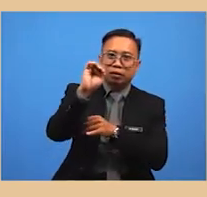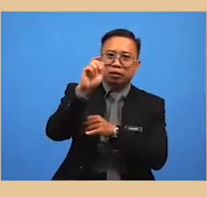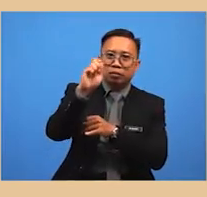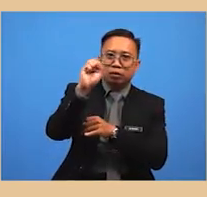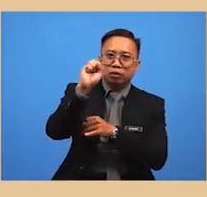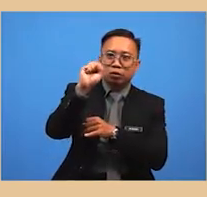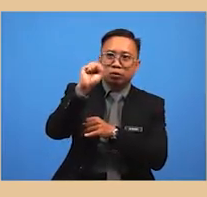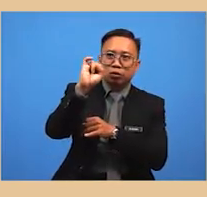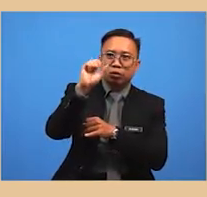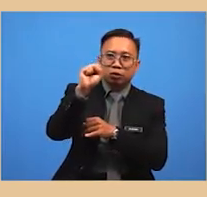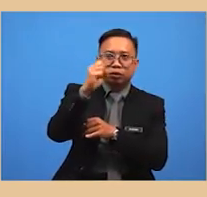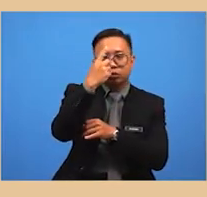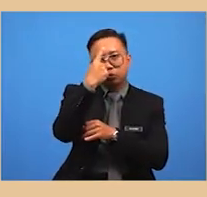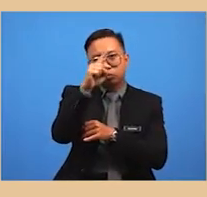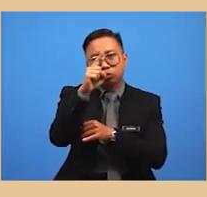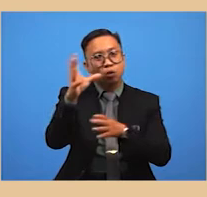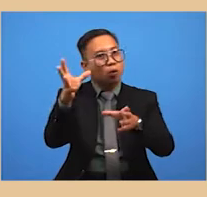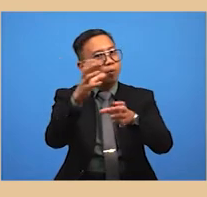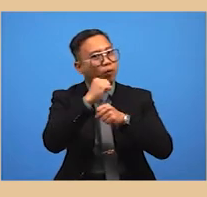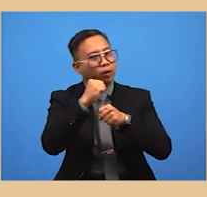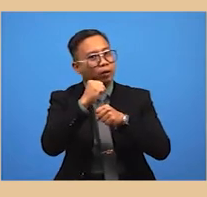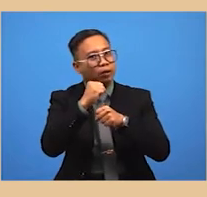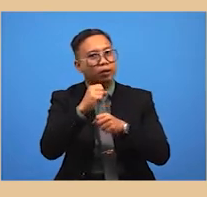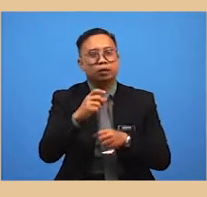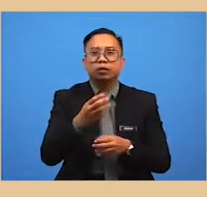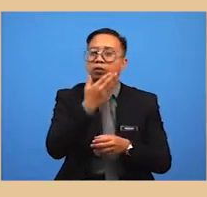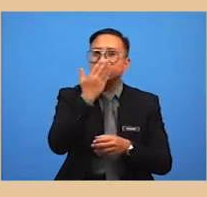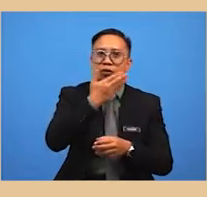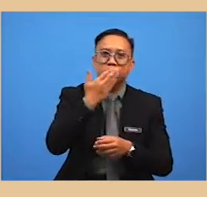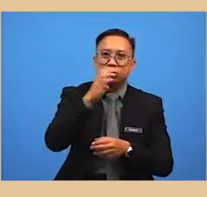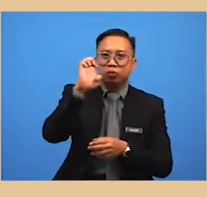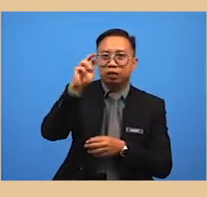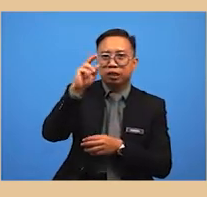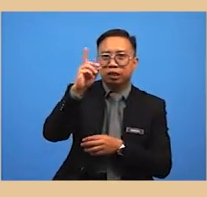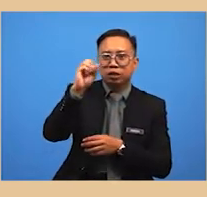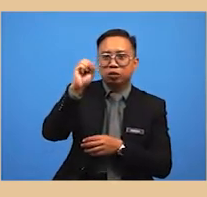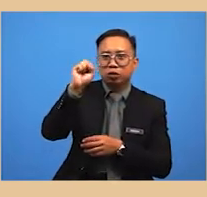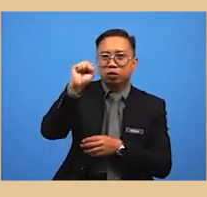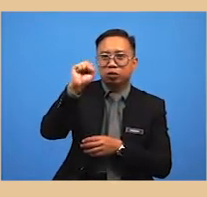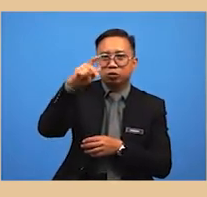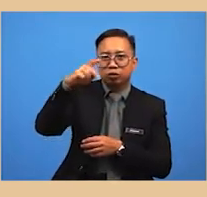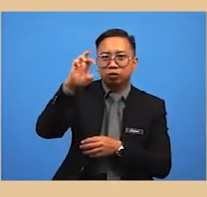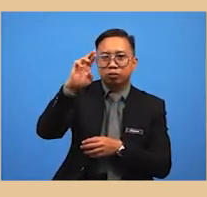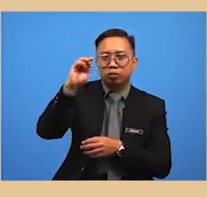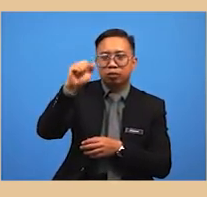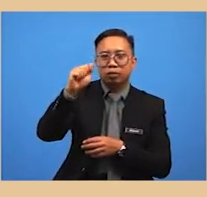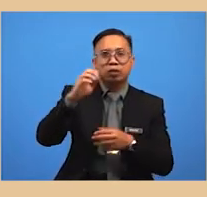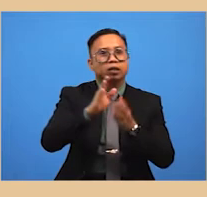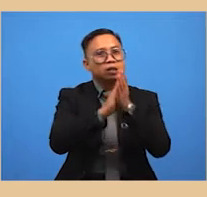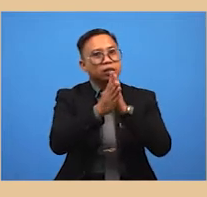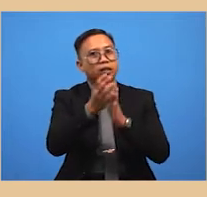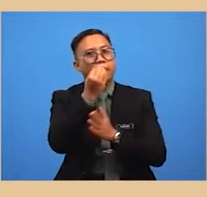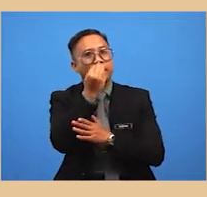mitosis untuk menghasilkan tisu endosperma yang menjadi